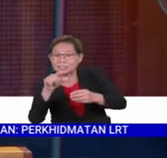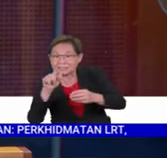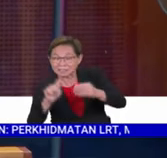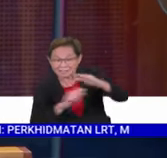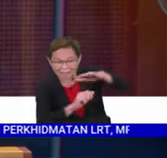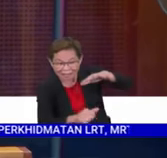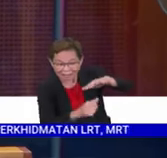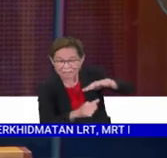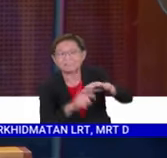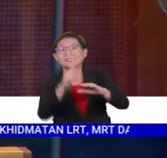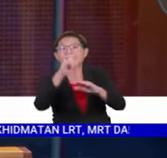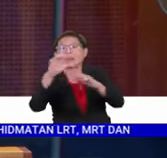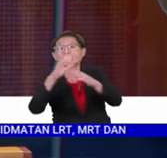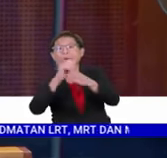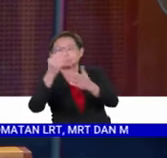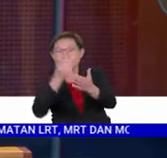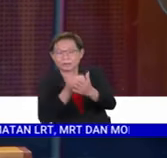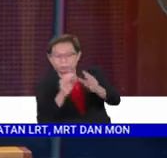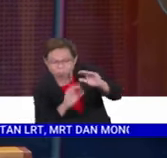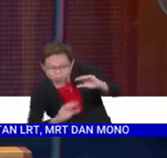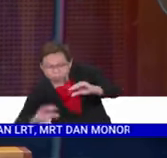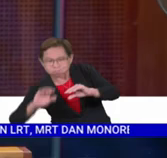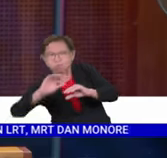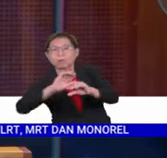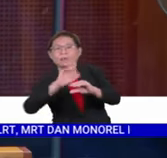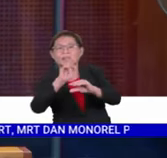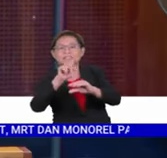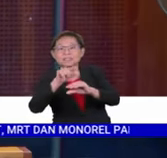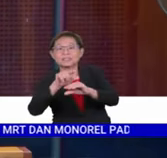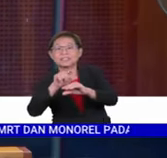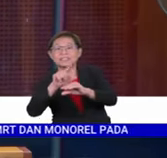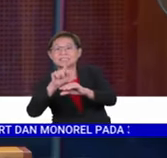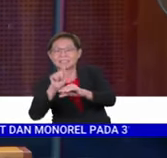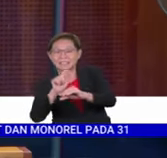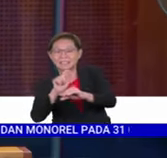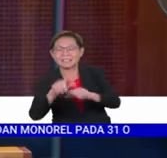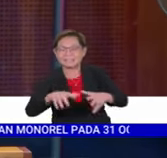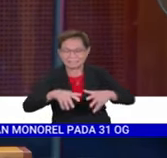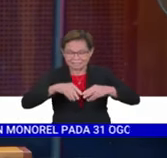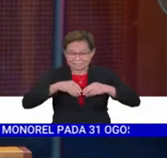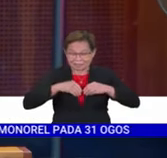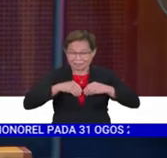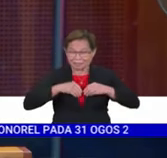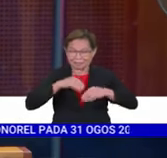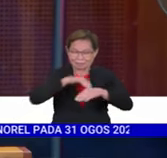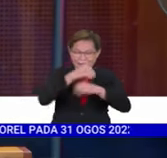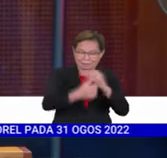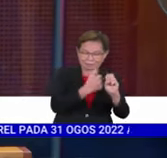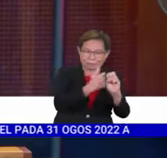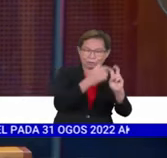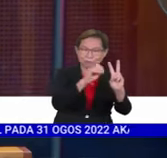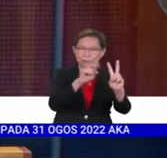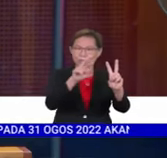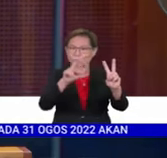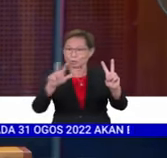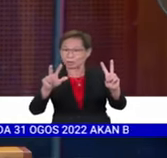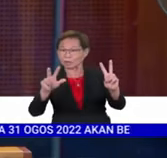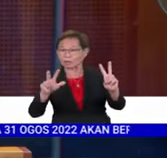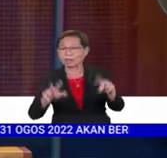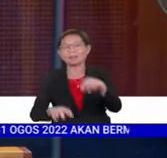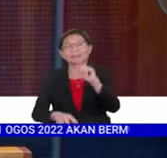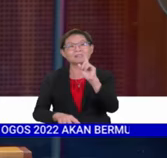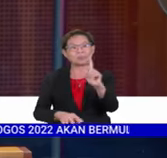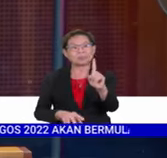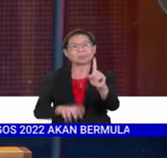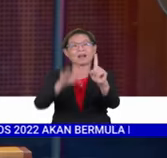sebanyak RM100, menjadikan jumlah KGT diterima pada tahun 2023 adalah